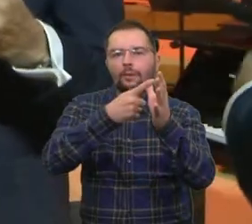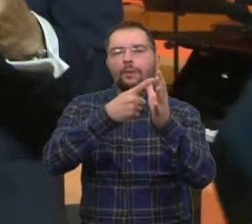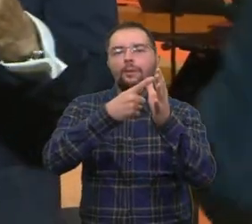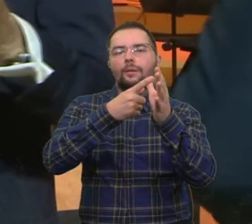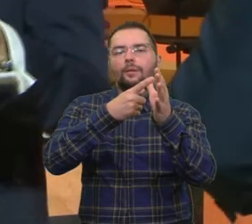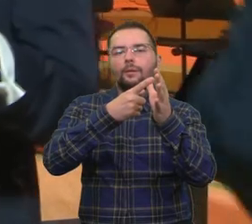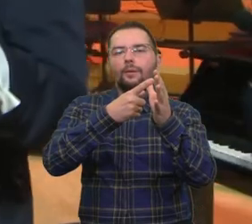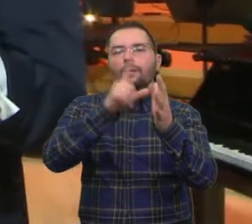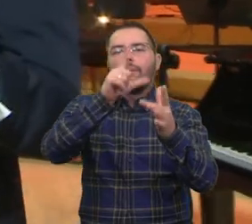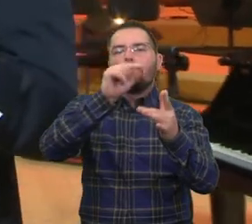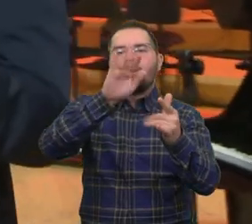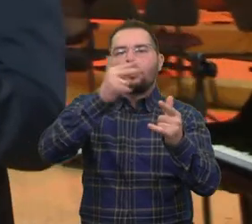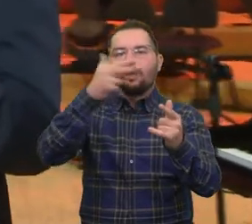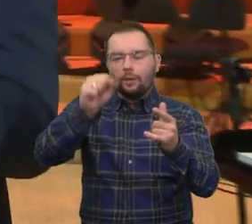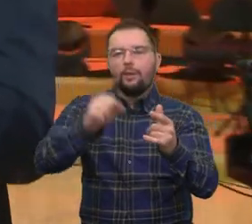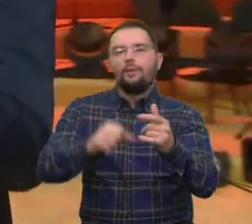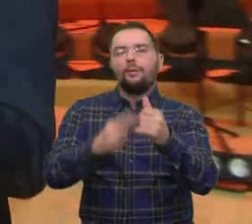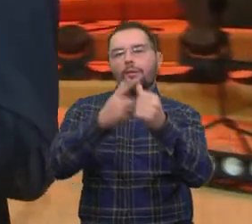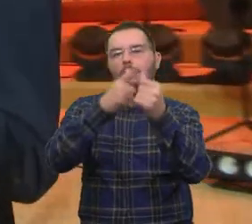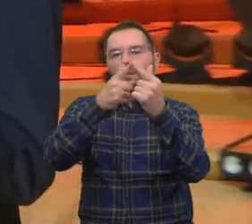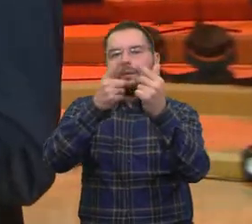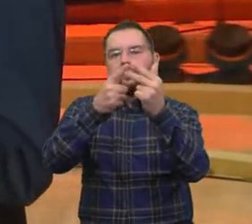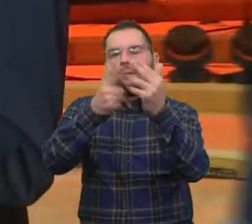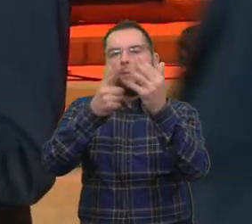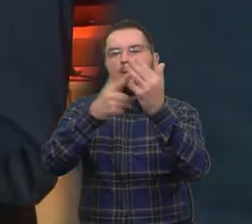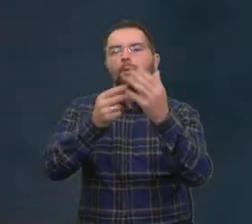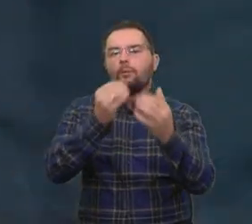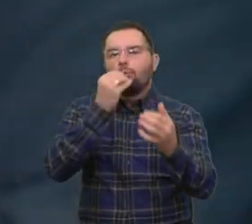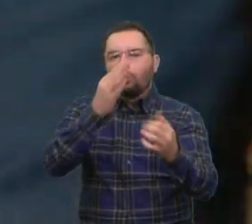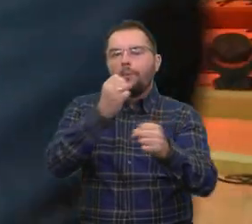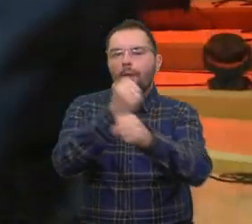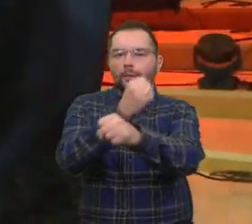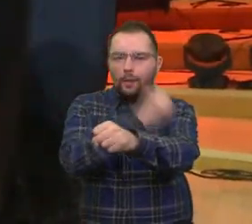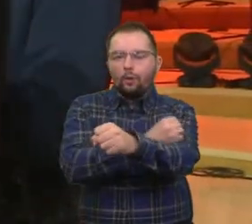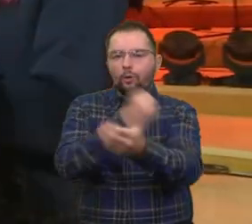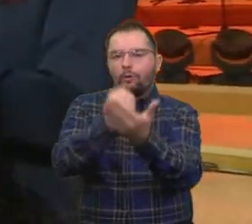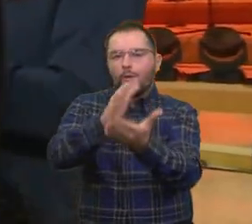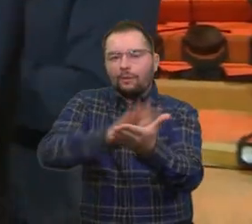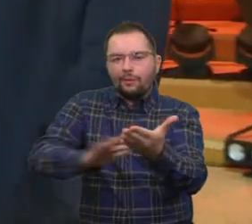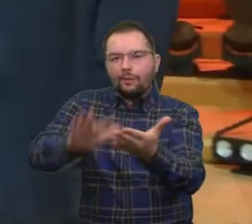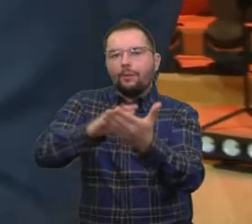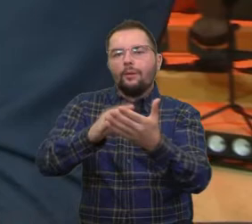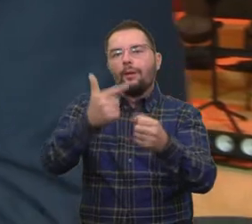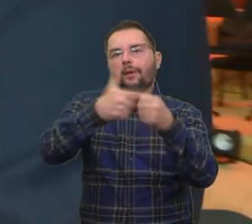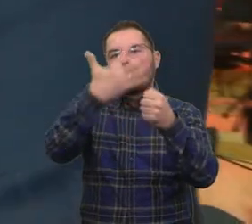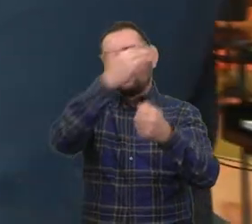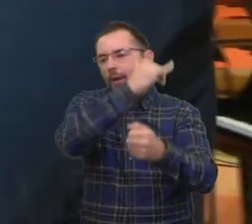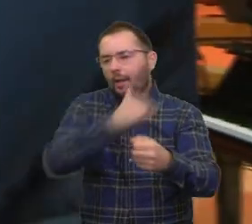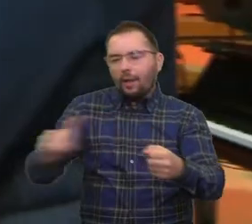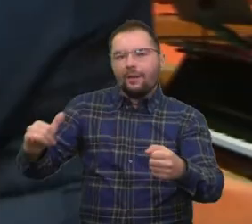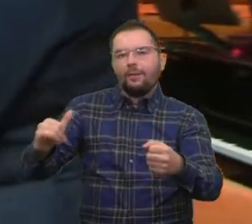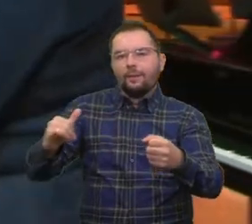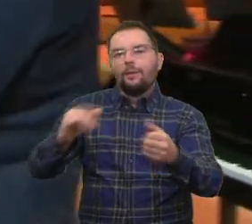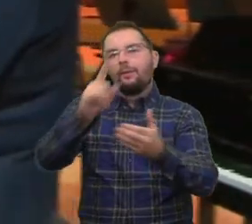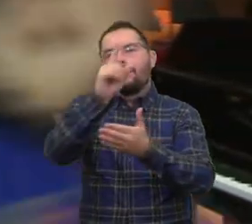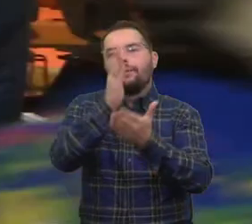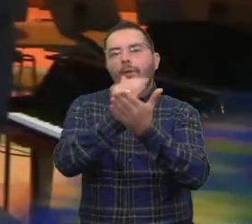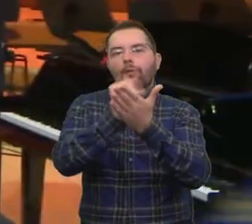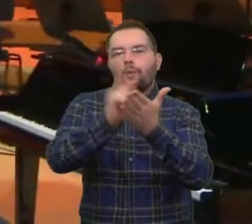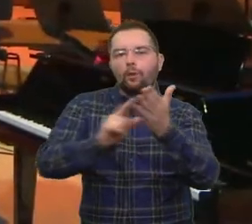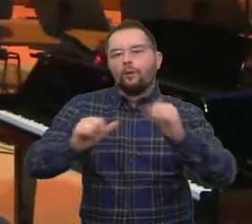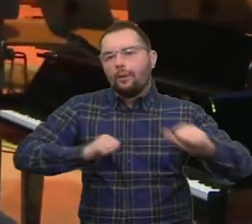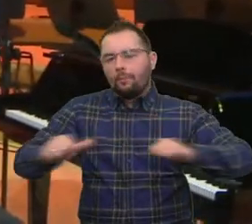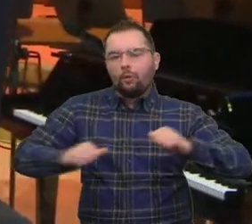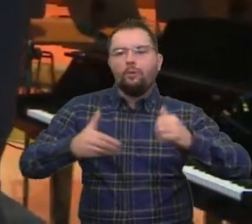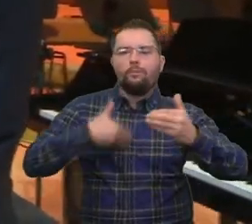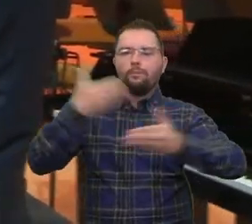Bandoła, Pszczyna. Takie grono superstarostów państwu dziś prezentujemy w 25-lecie Śląskiego Samorządu.